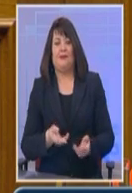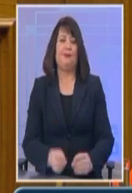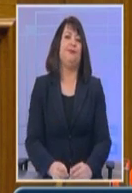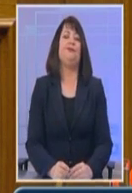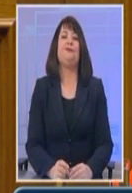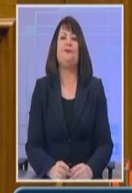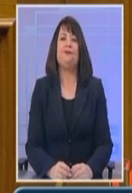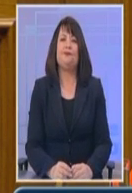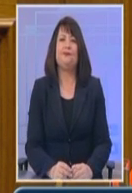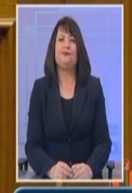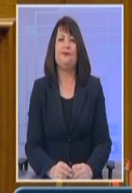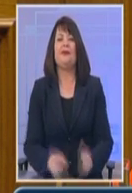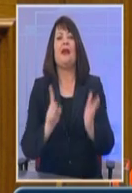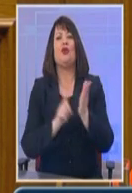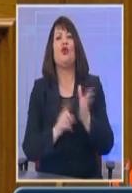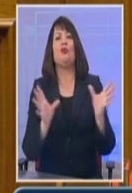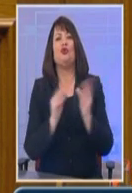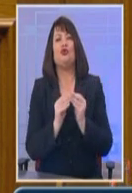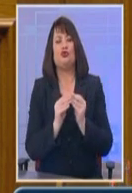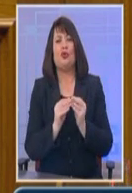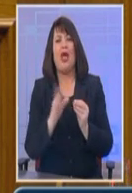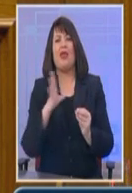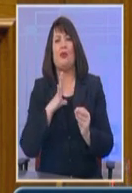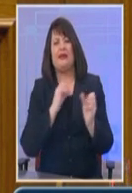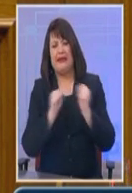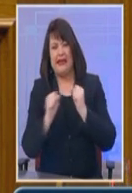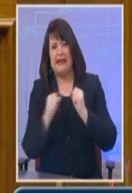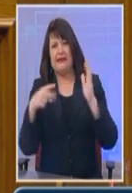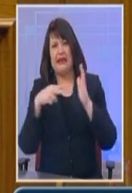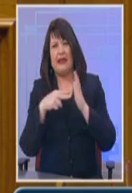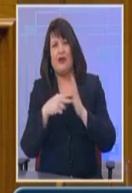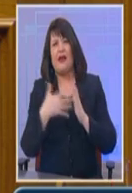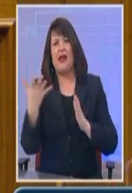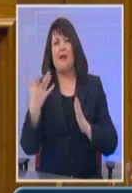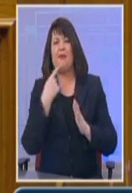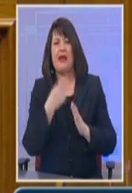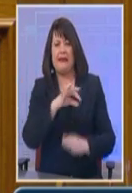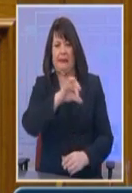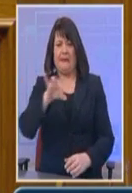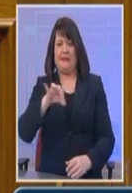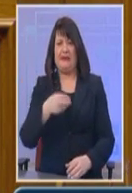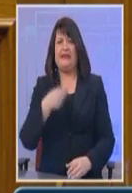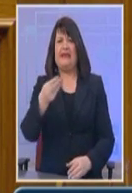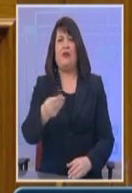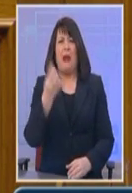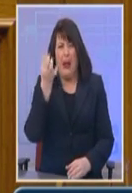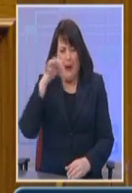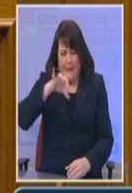Ο πολυδιαφημισμένος νόμος για την αντιμετώπιση της ανθρωπιστικής κρίσης του 2015 έδωσε ψίχουλα.